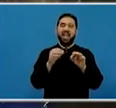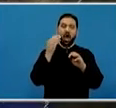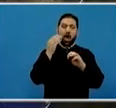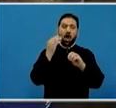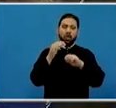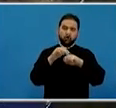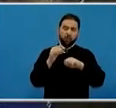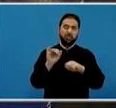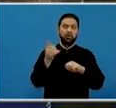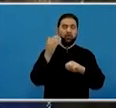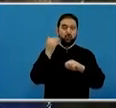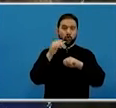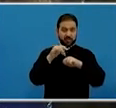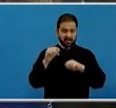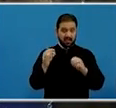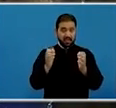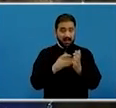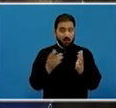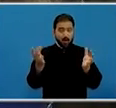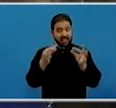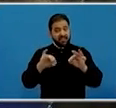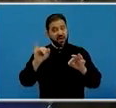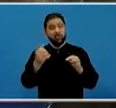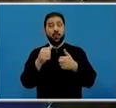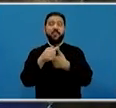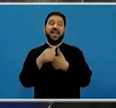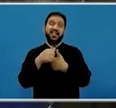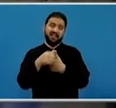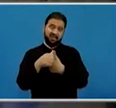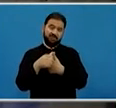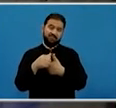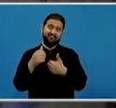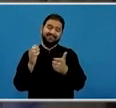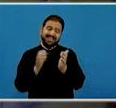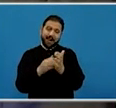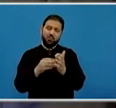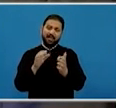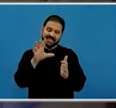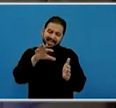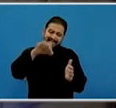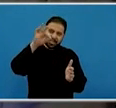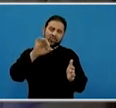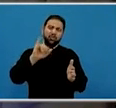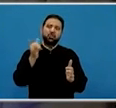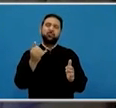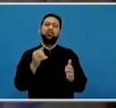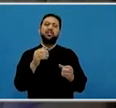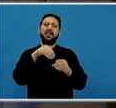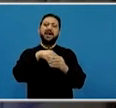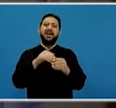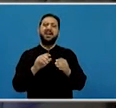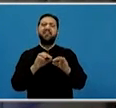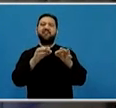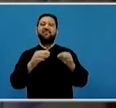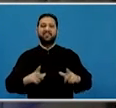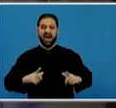tot ceea ce are mai bun sau mai frumos prietenia în sine, cred că trebuie să se regăsească și să existe și în viața de familie. Acum, probabil